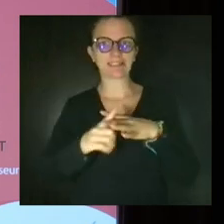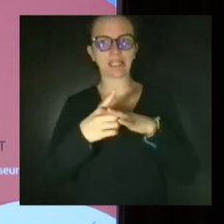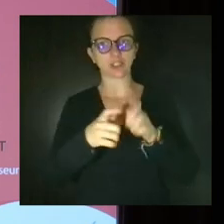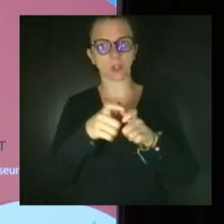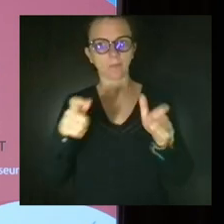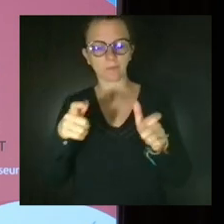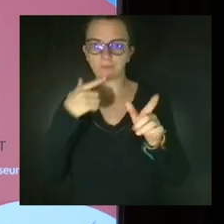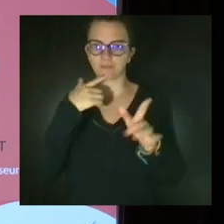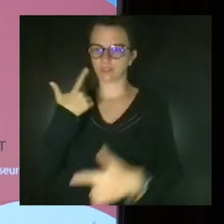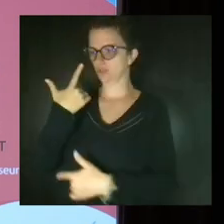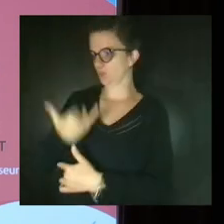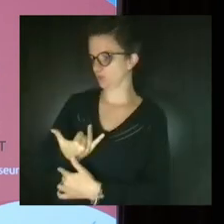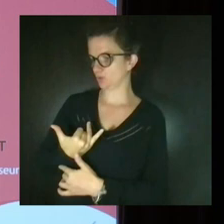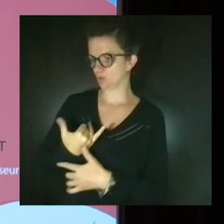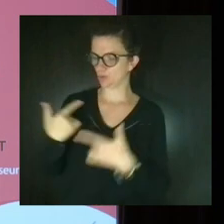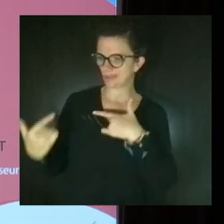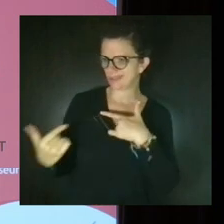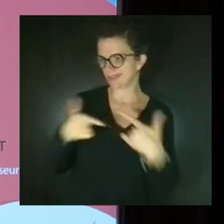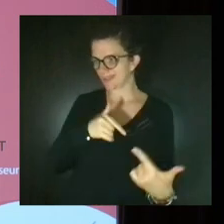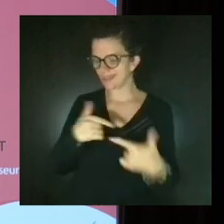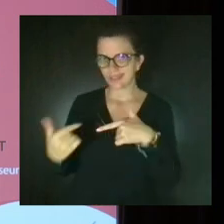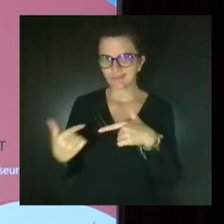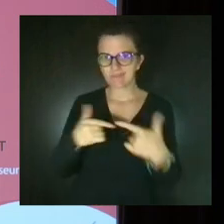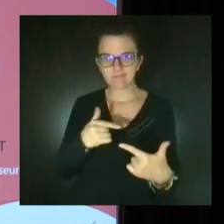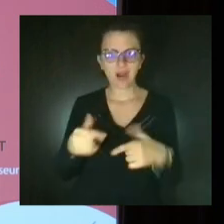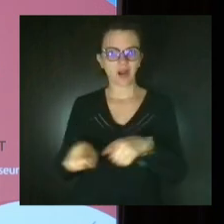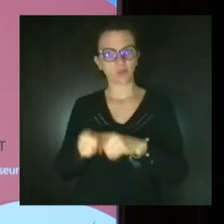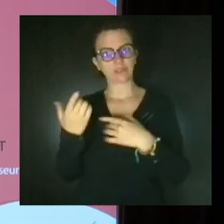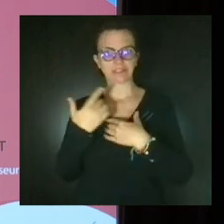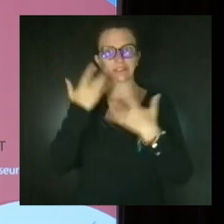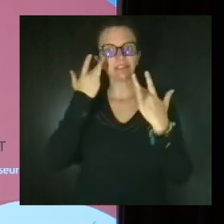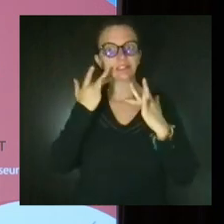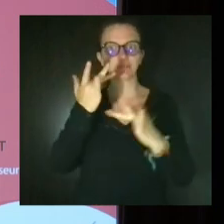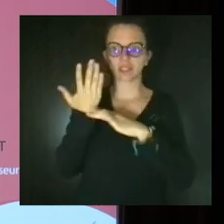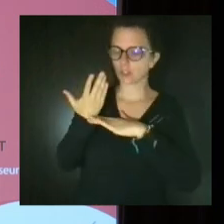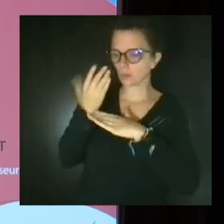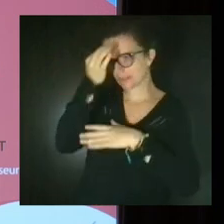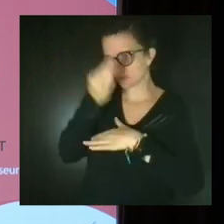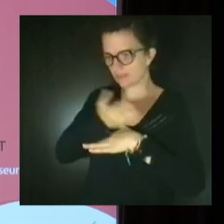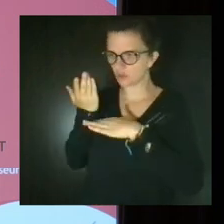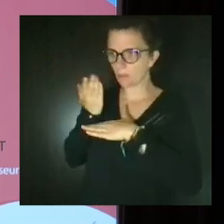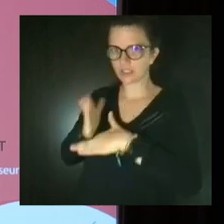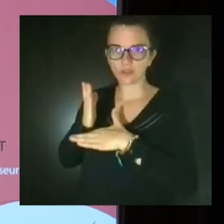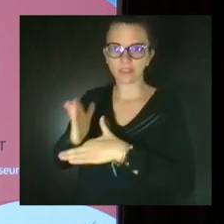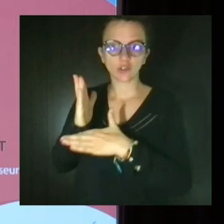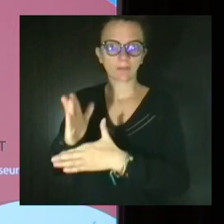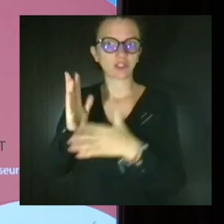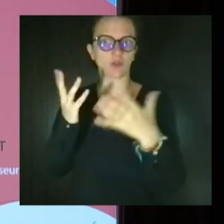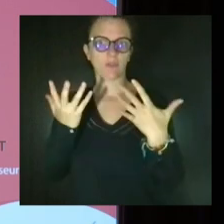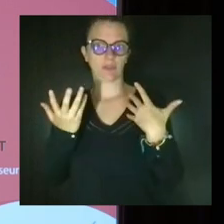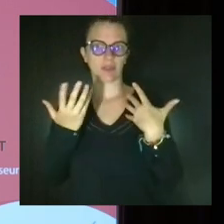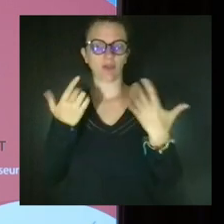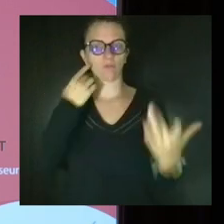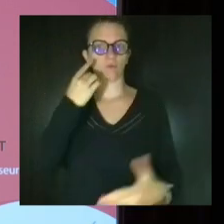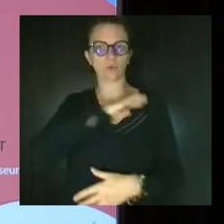de débats et de présentation de nombreuses expériences et innovations. Pour cette dernière conférence, je